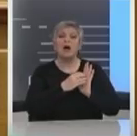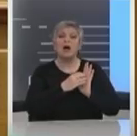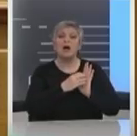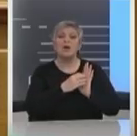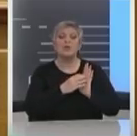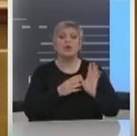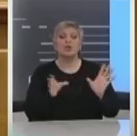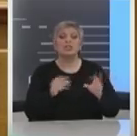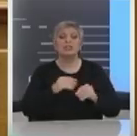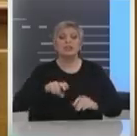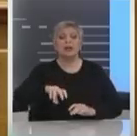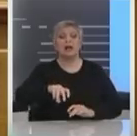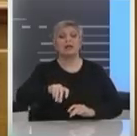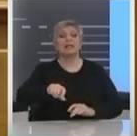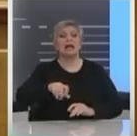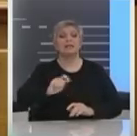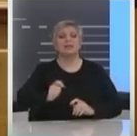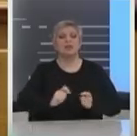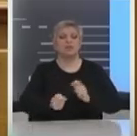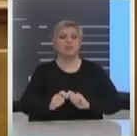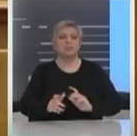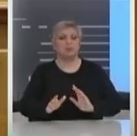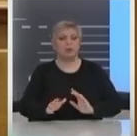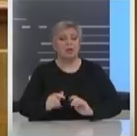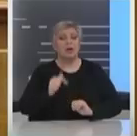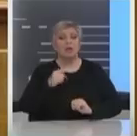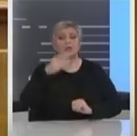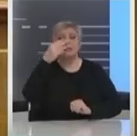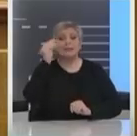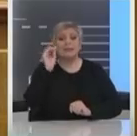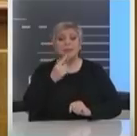τα καζίνο και τον τζόγο. Κουβέντα γι' αυτό ο κύριος Τσίπρας σήμερα.